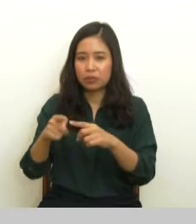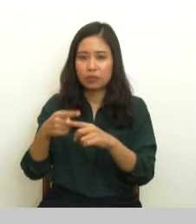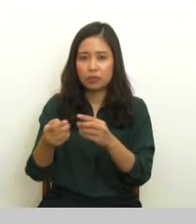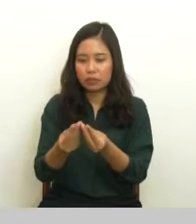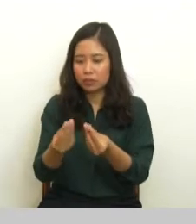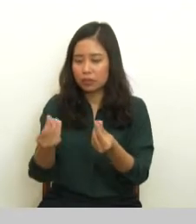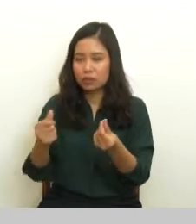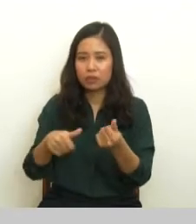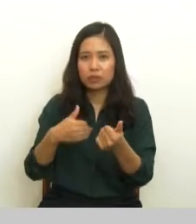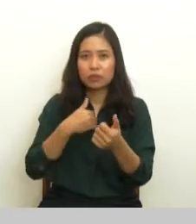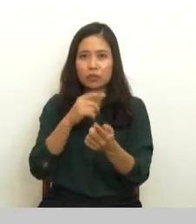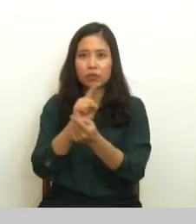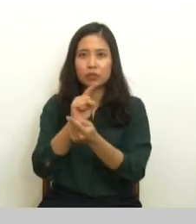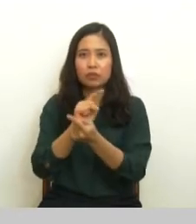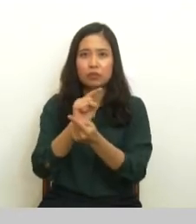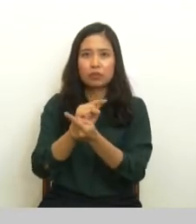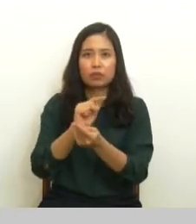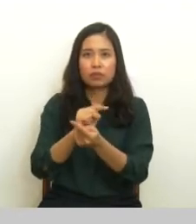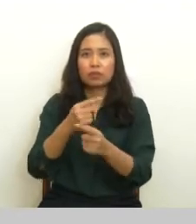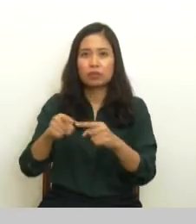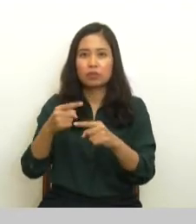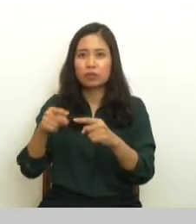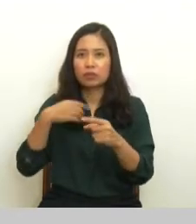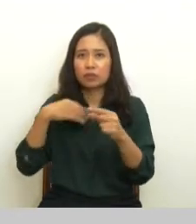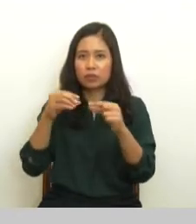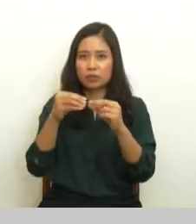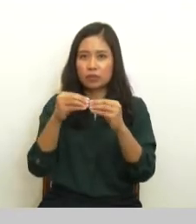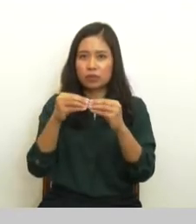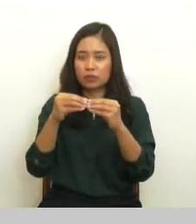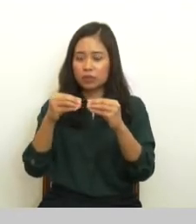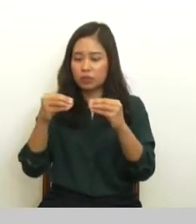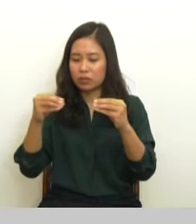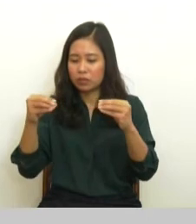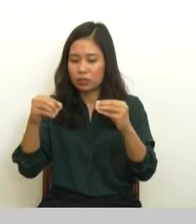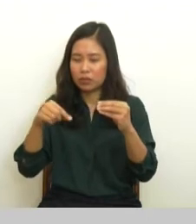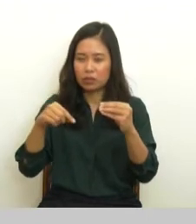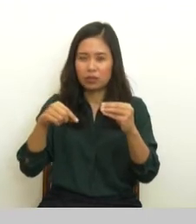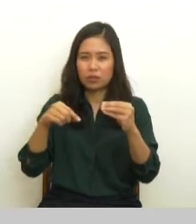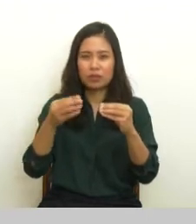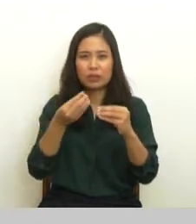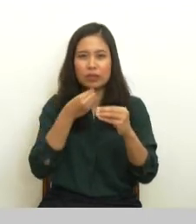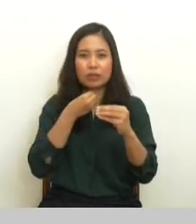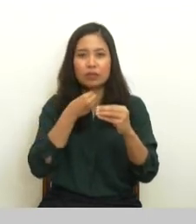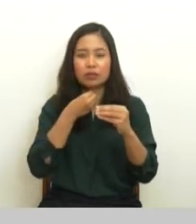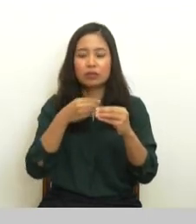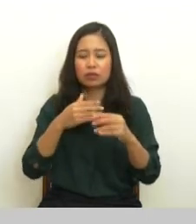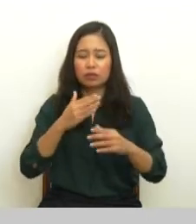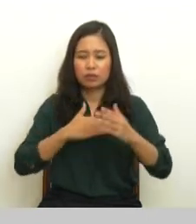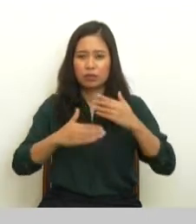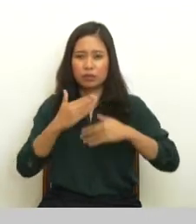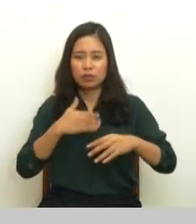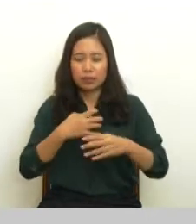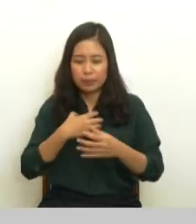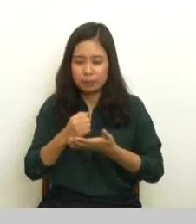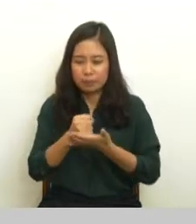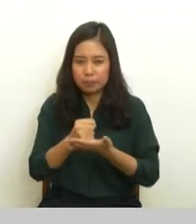ปภาพเต่าตัวใหญ่ที่มีหอดติดอยู่ที่จมูกและมีเลือดไหลทำให้เด็ๆรสึกสงสารเต่าเป็อนมากจึงพยพามช่วยกั